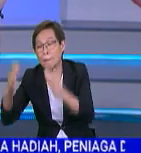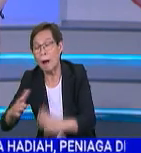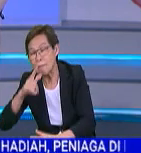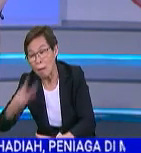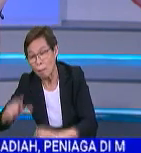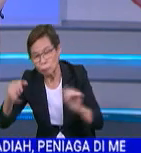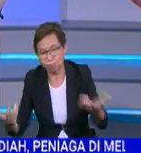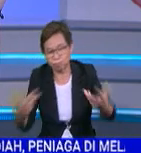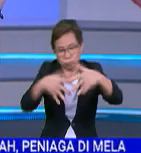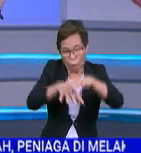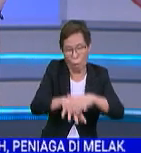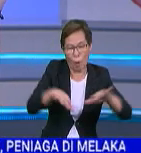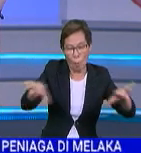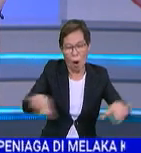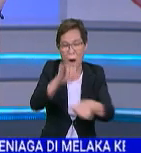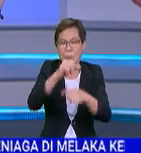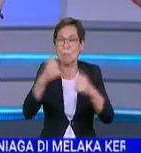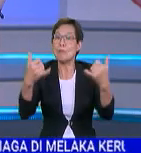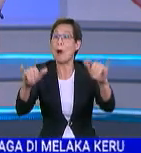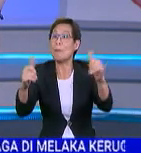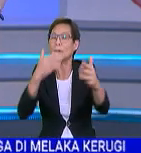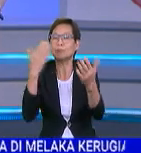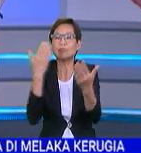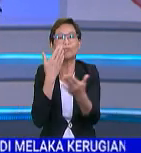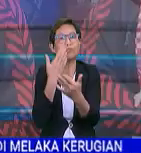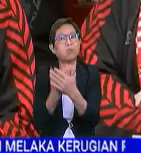mampu melaksanakan tugas dengan baik.